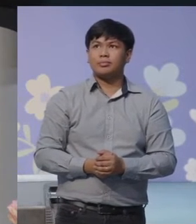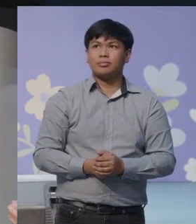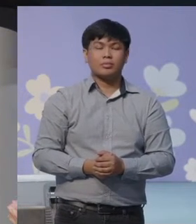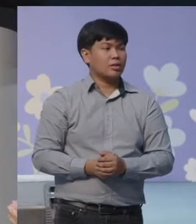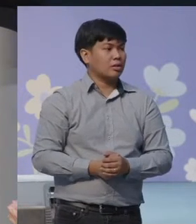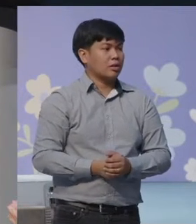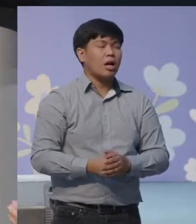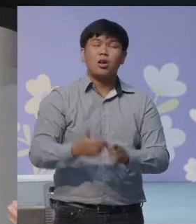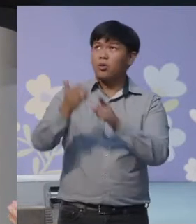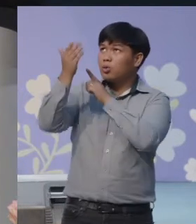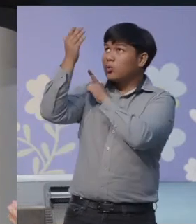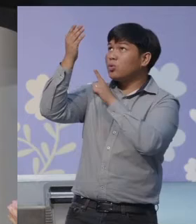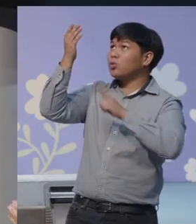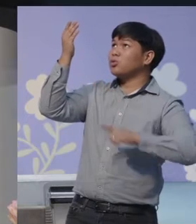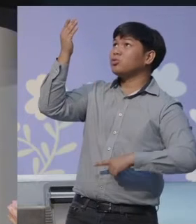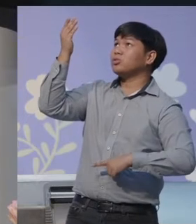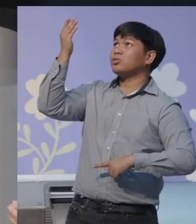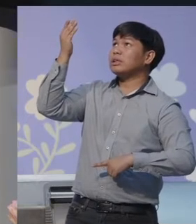Panginoon,